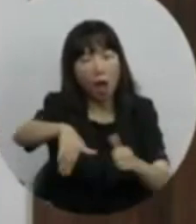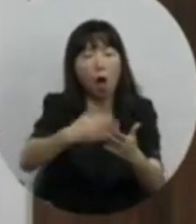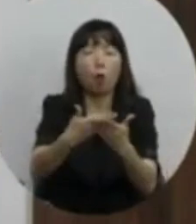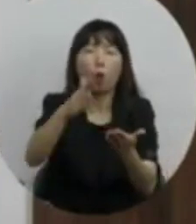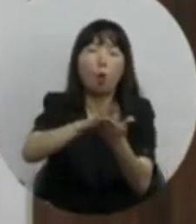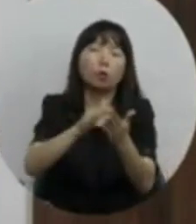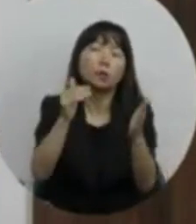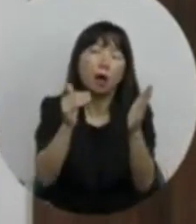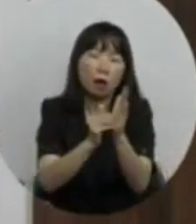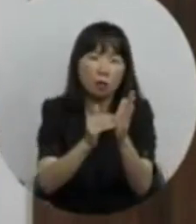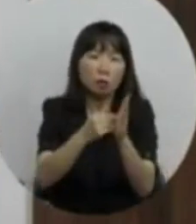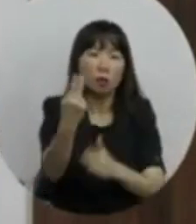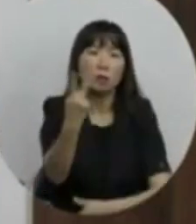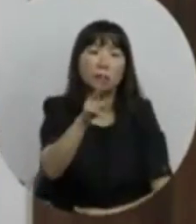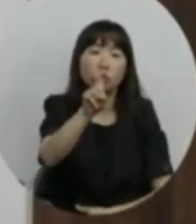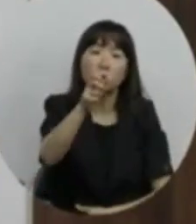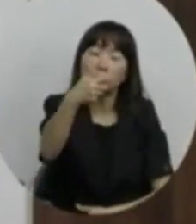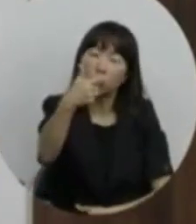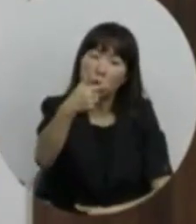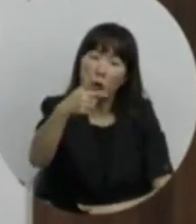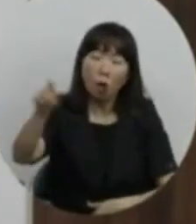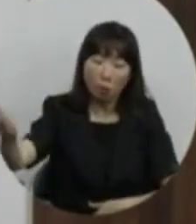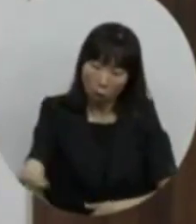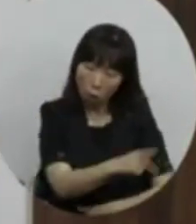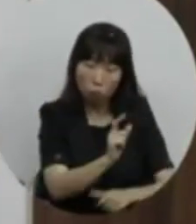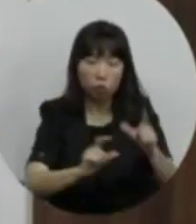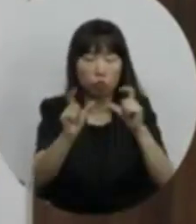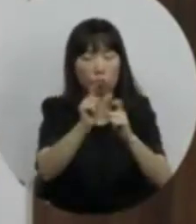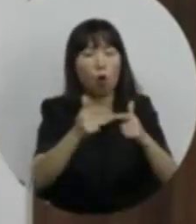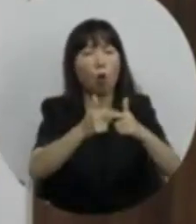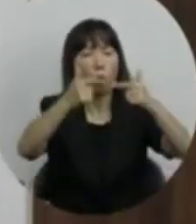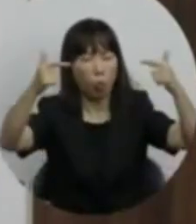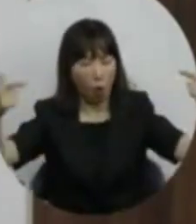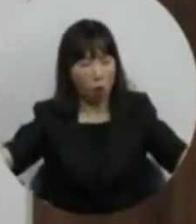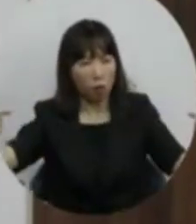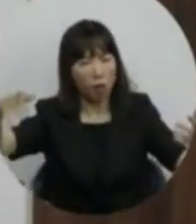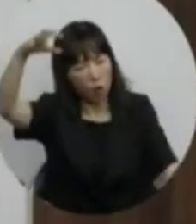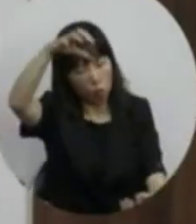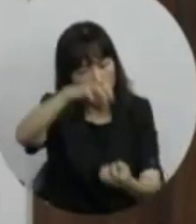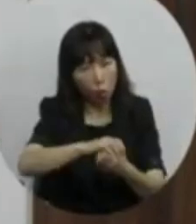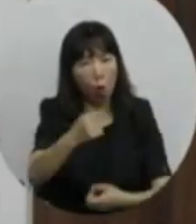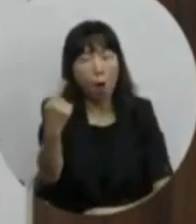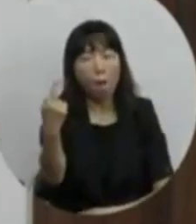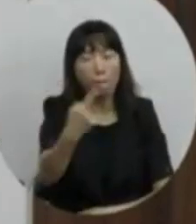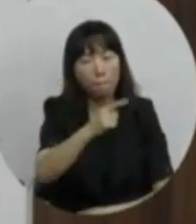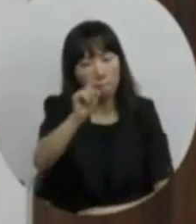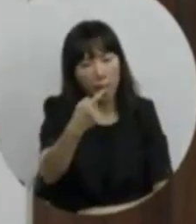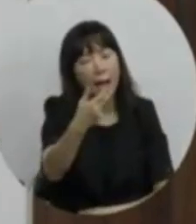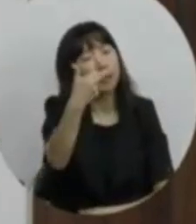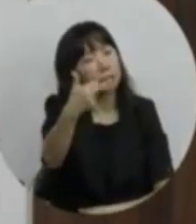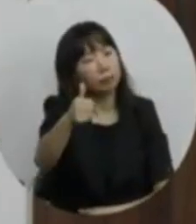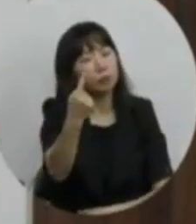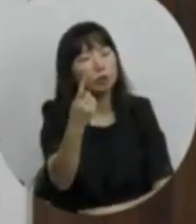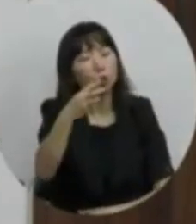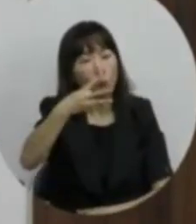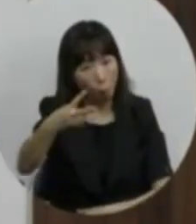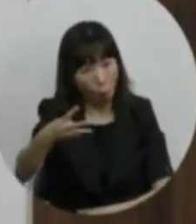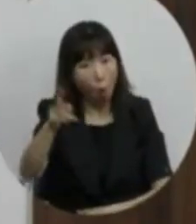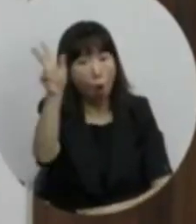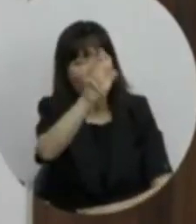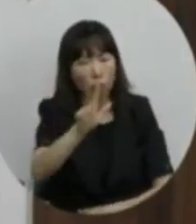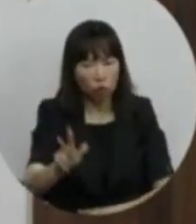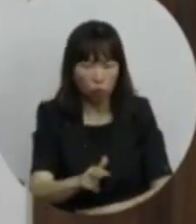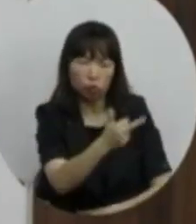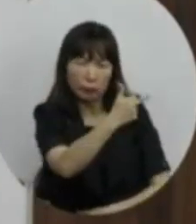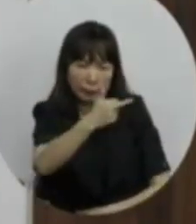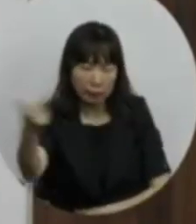앞으로 27월이든 36호를 완성하면 총 117홀 예상이 되어서 전국 지상